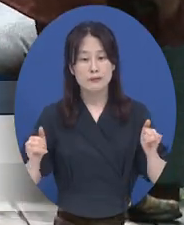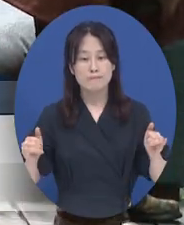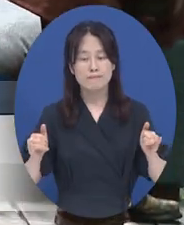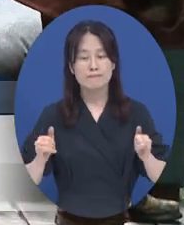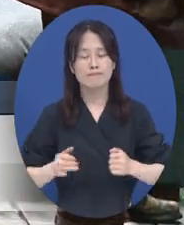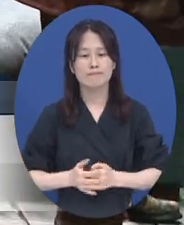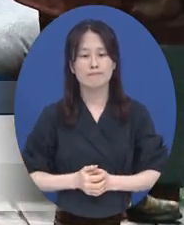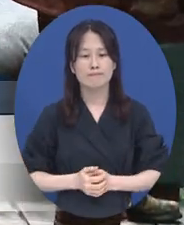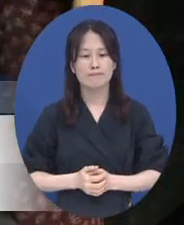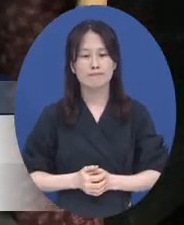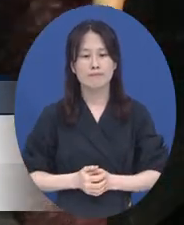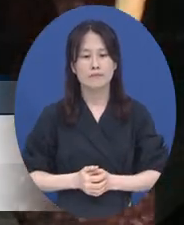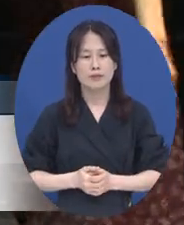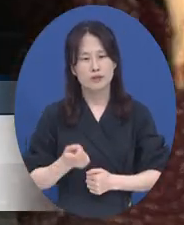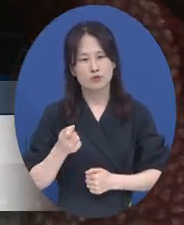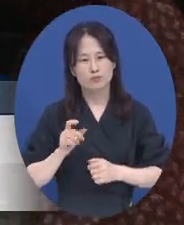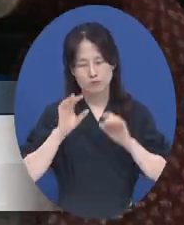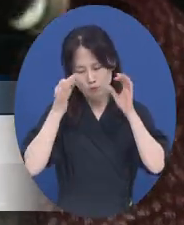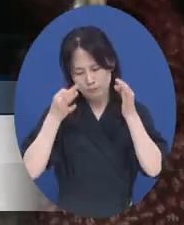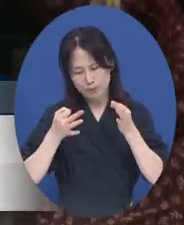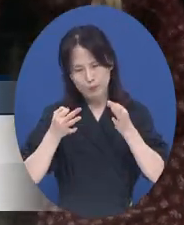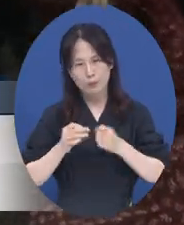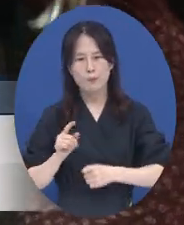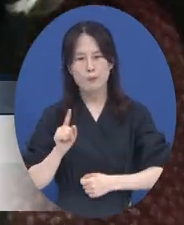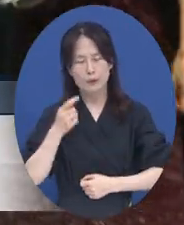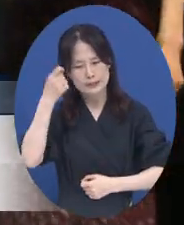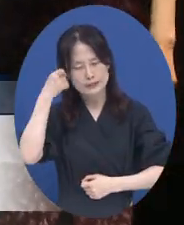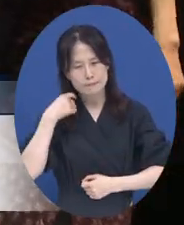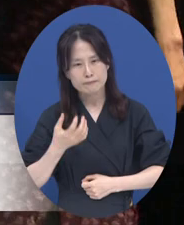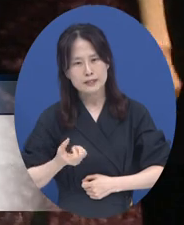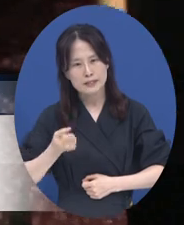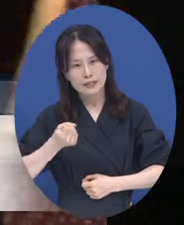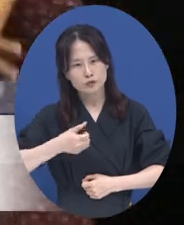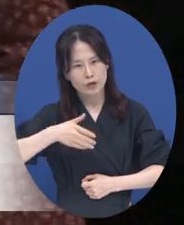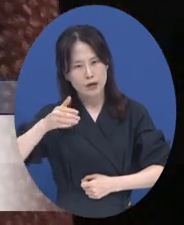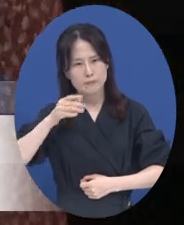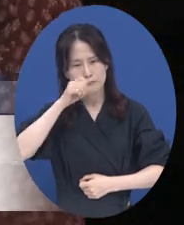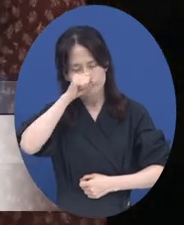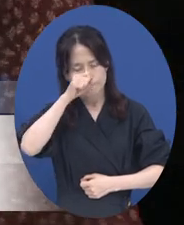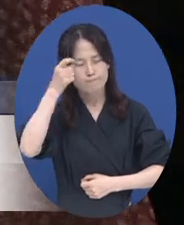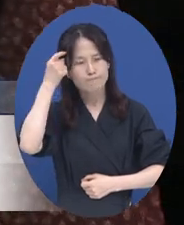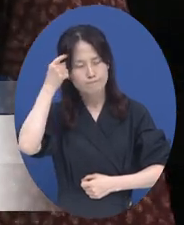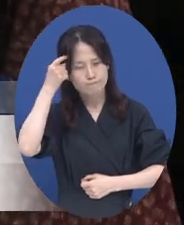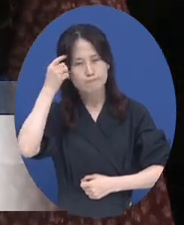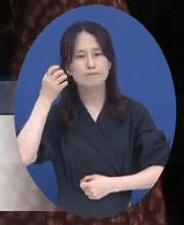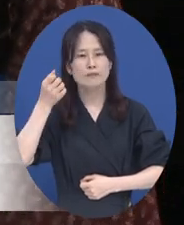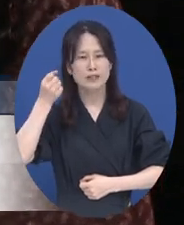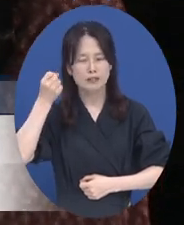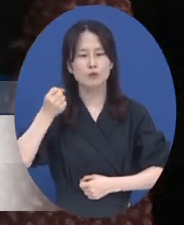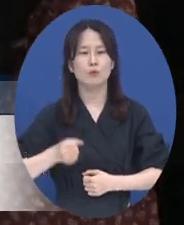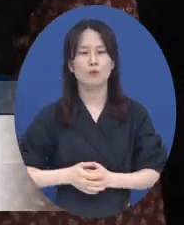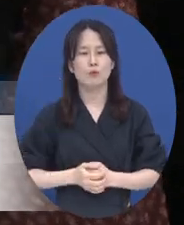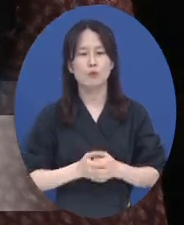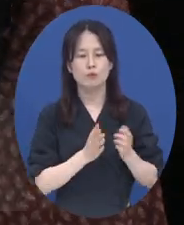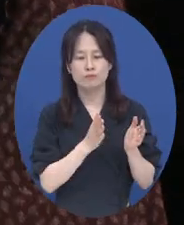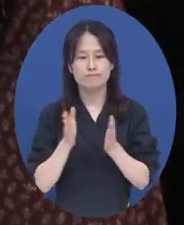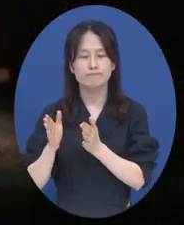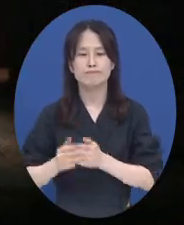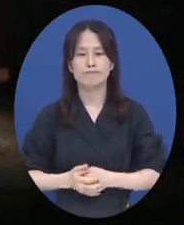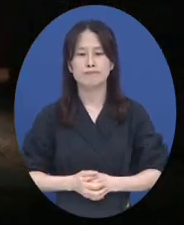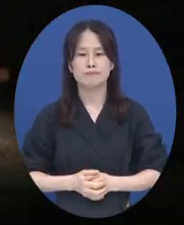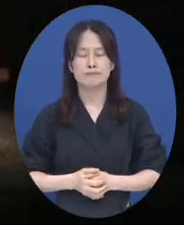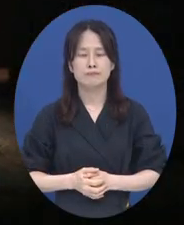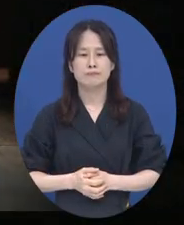작품을 보신 분들이 좀 되짚어보고 뭔가 느낌을 얻어갈 수 있으면 좋겠다라는 생각을 가지고